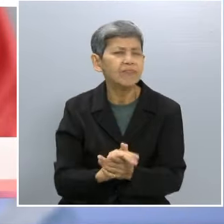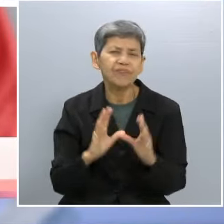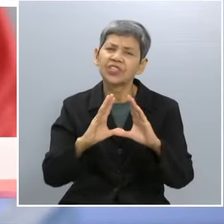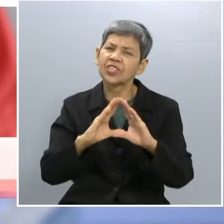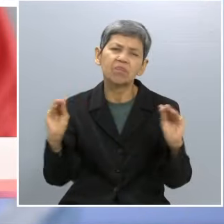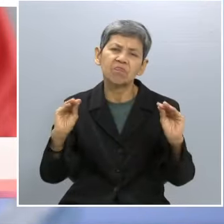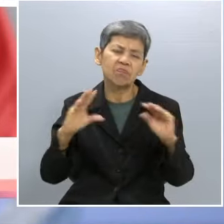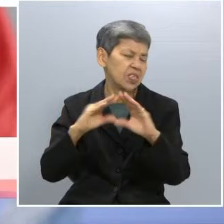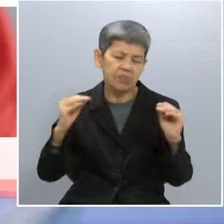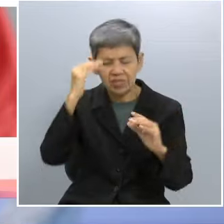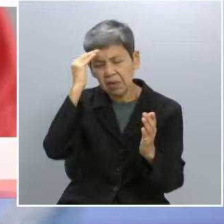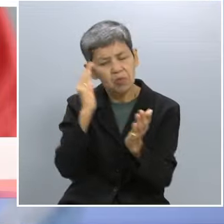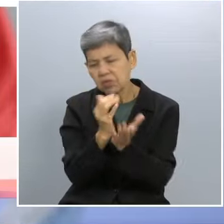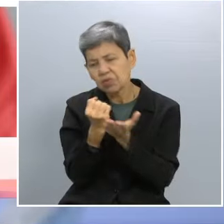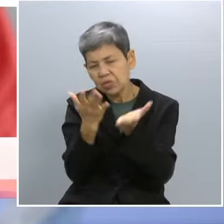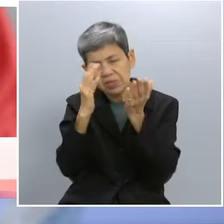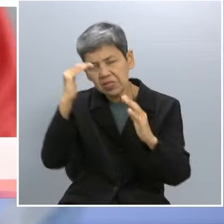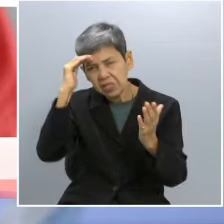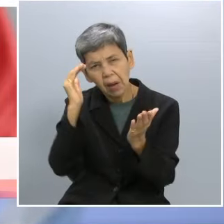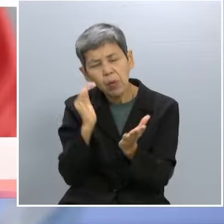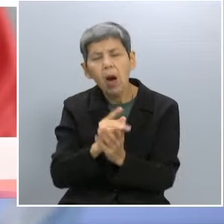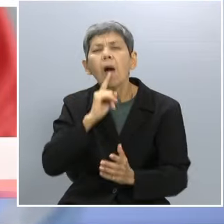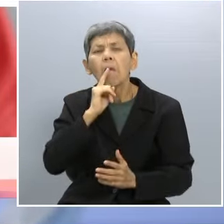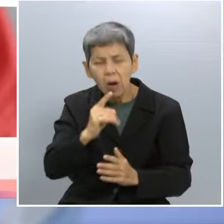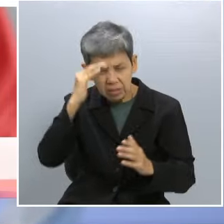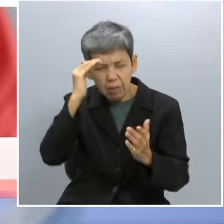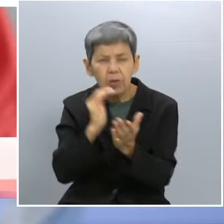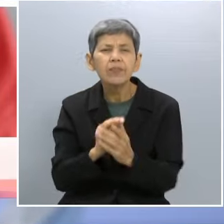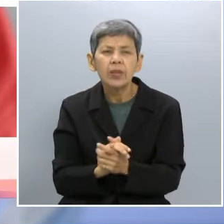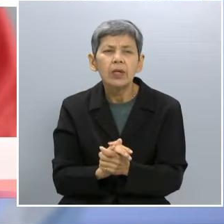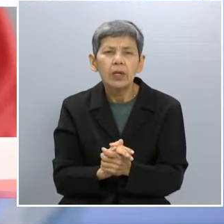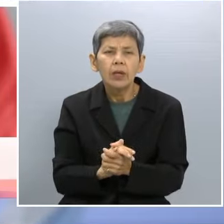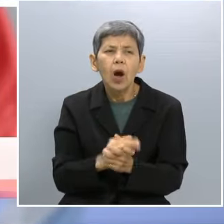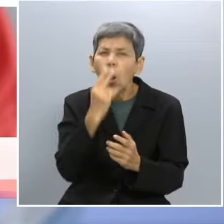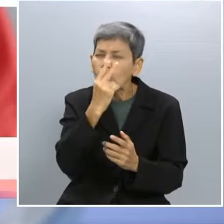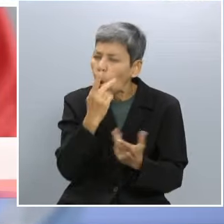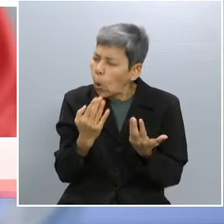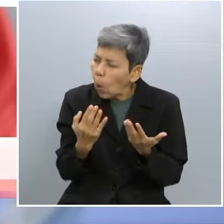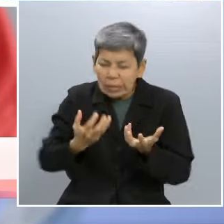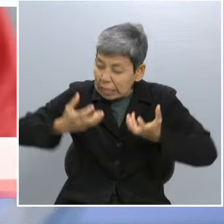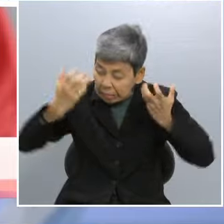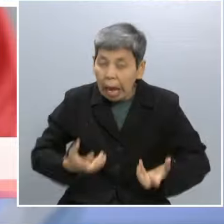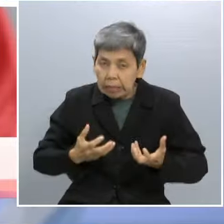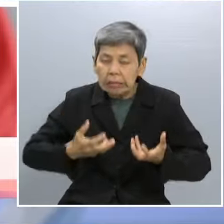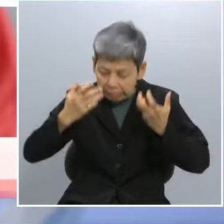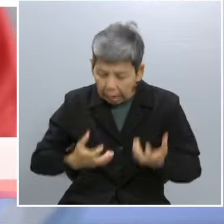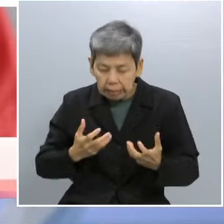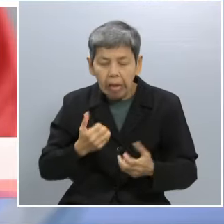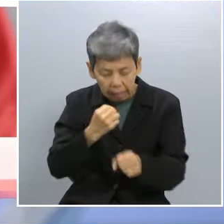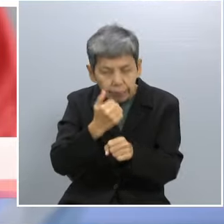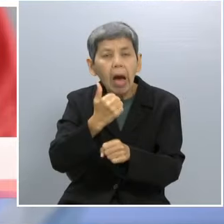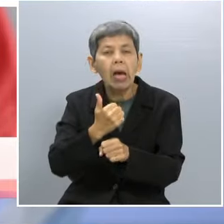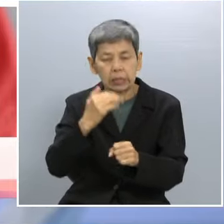เลยค่ะไม่ได้อะไรตำรวจก็ว่าตำรวจเคยพูดว่าเอาให้ถึงถึงสาหัสก่อนถึงจะไอนี่